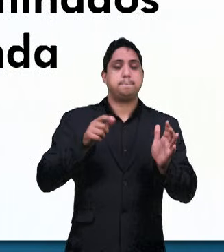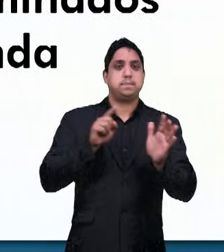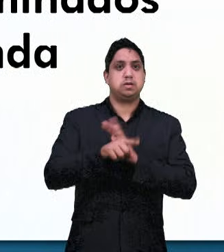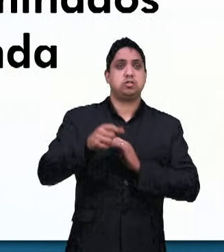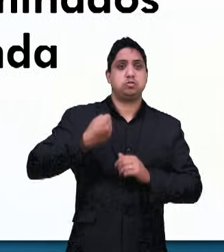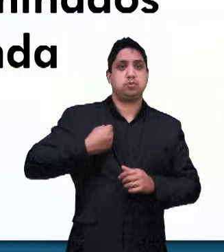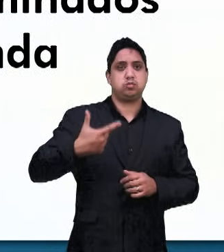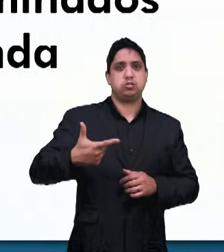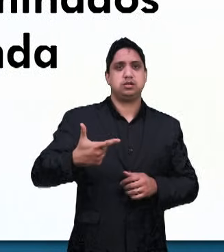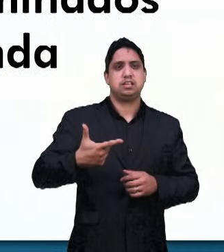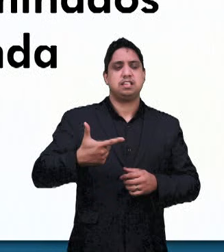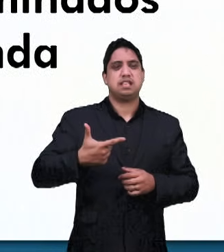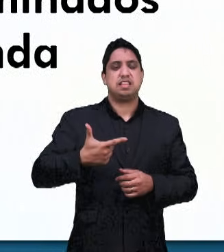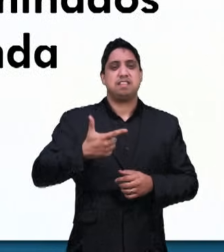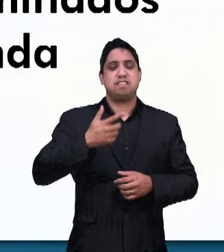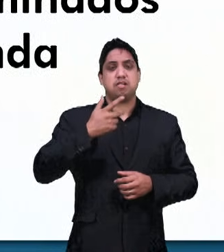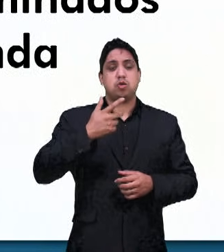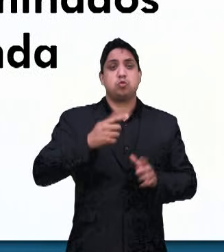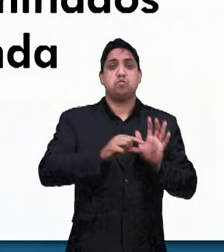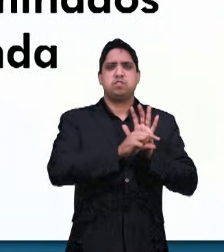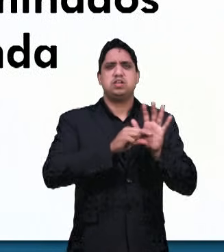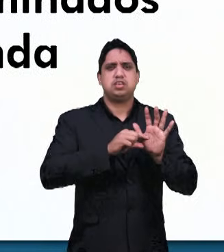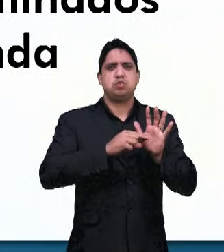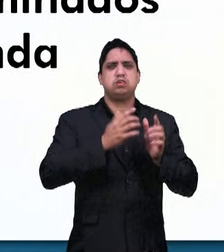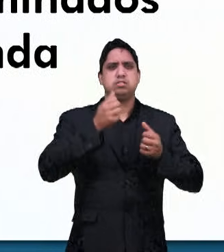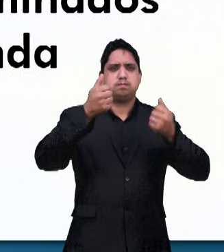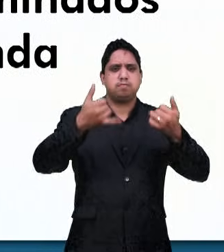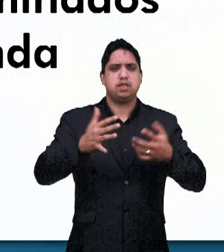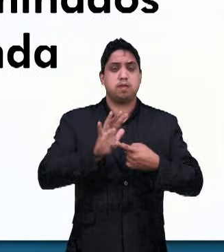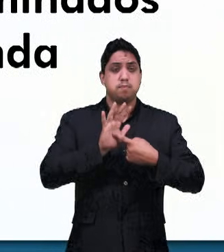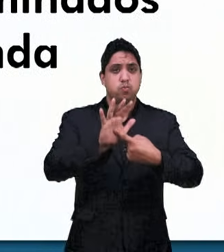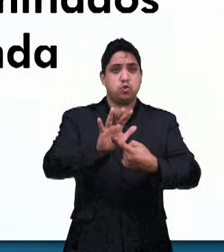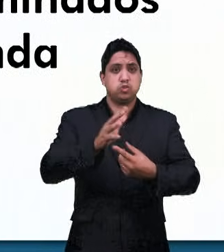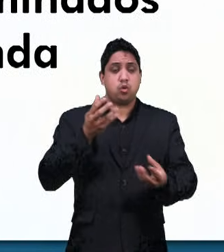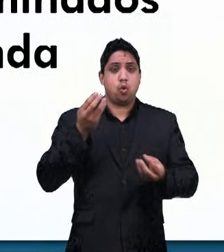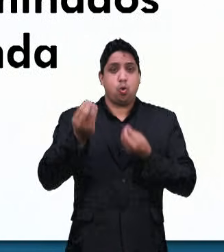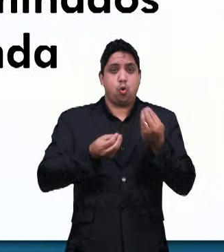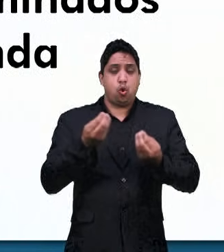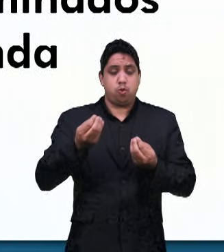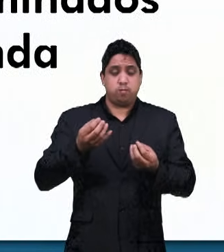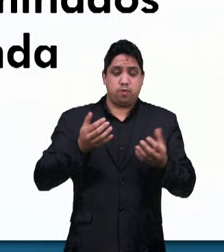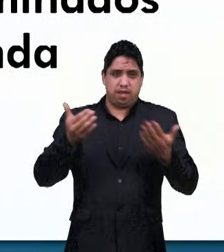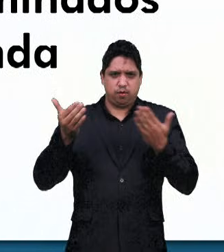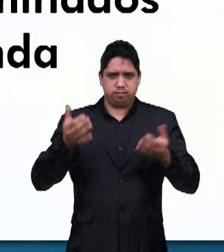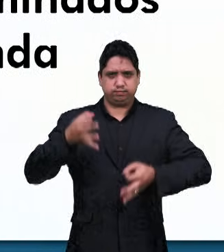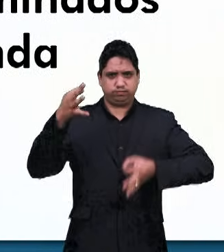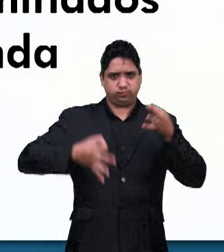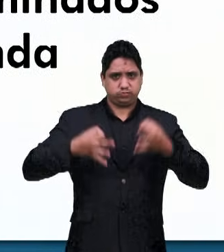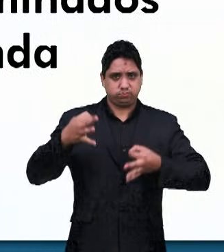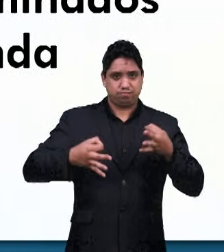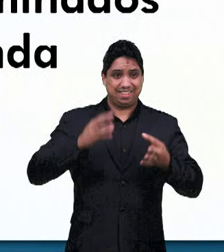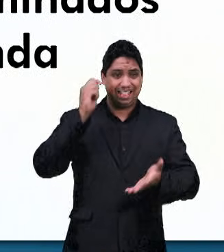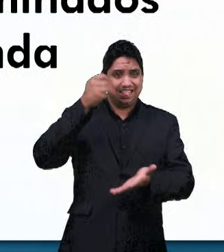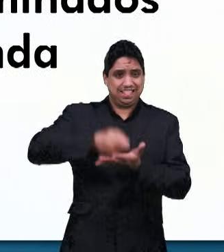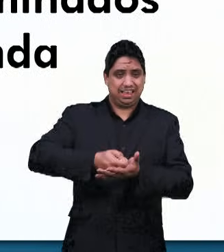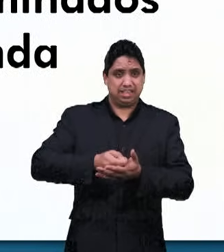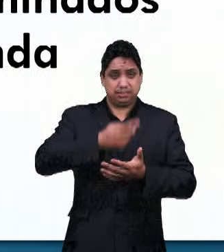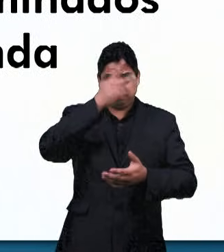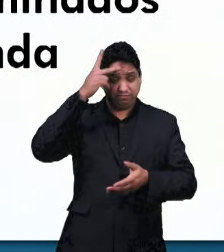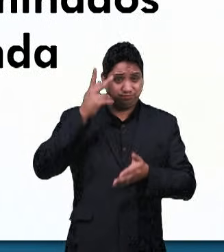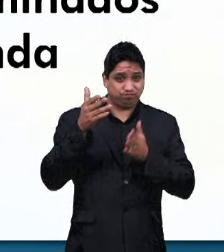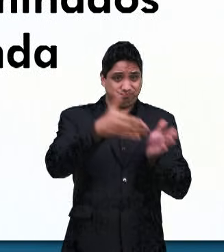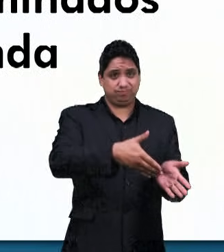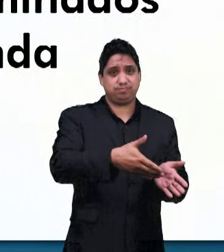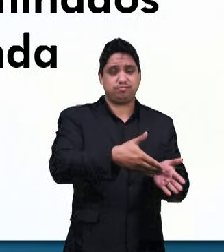2. Citez le nombre des versets que, de manière semblable, font référence à des jugements qui sont déterminés